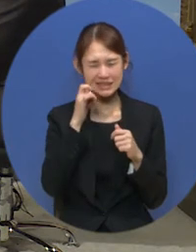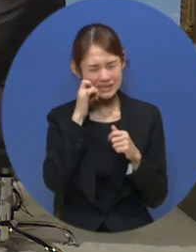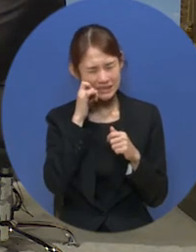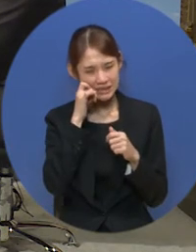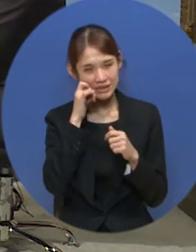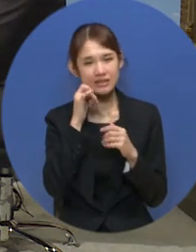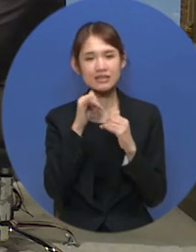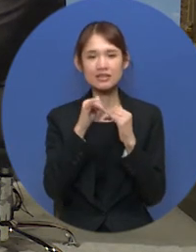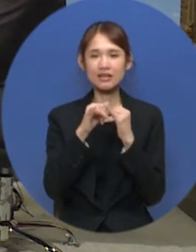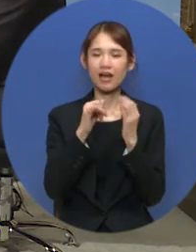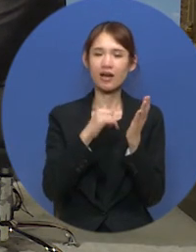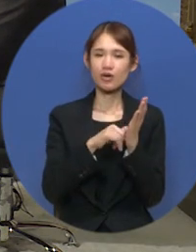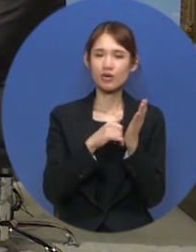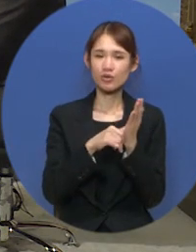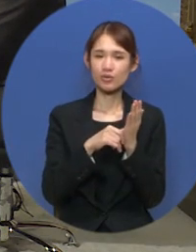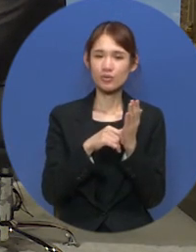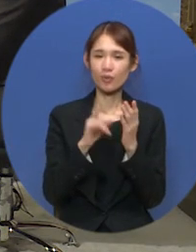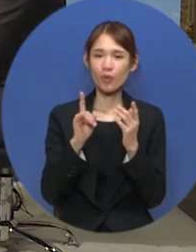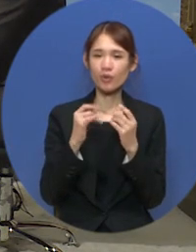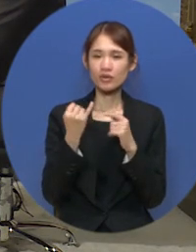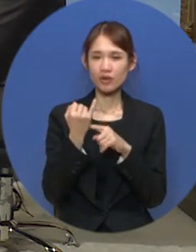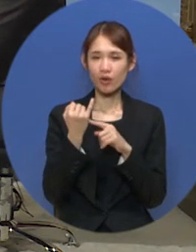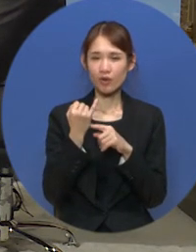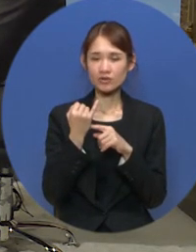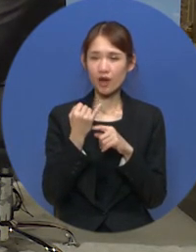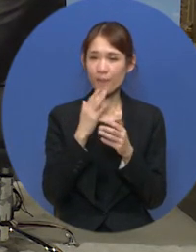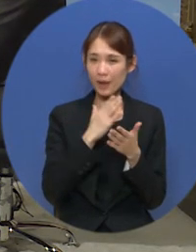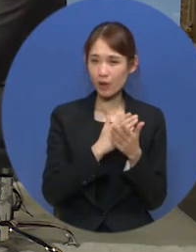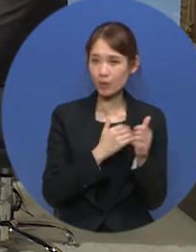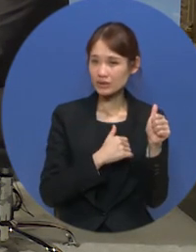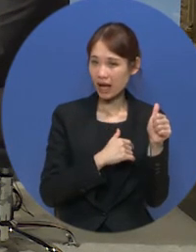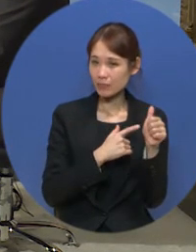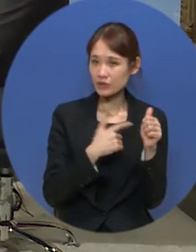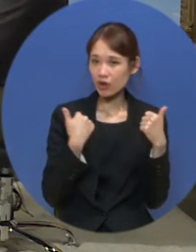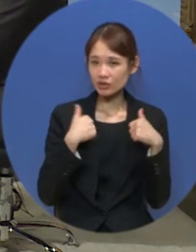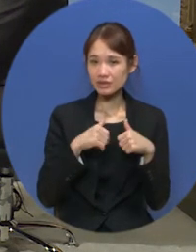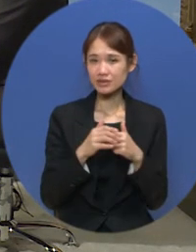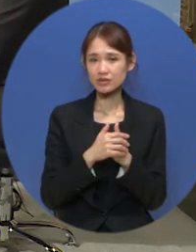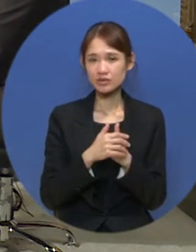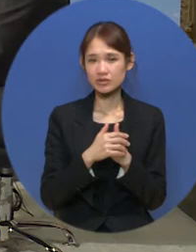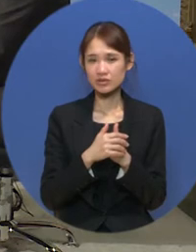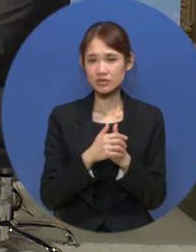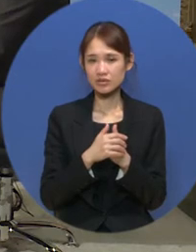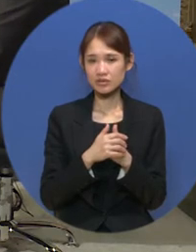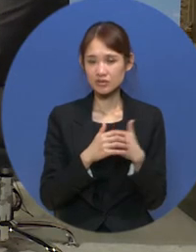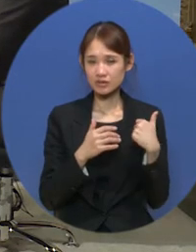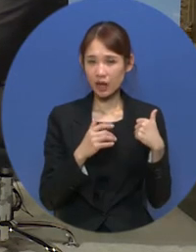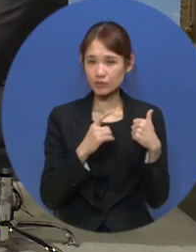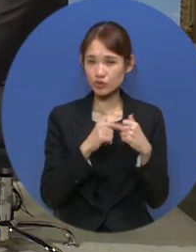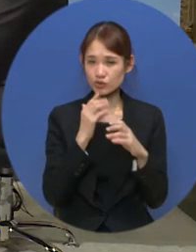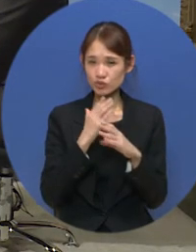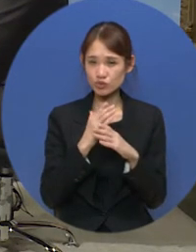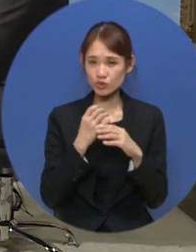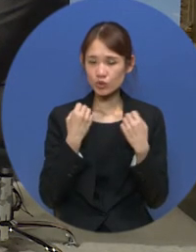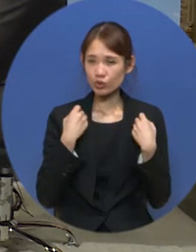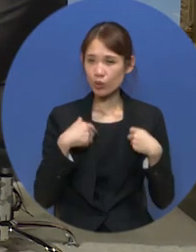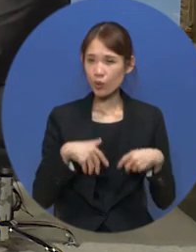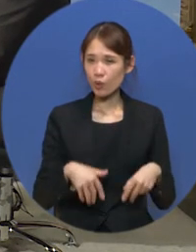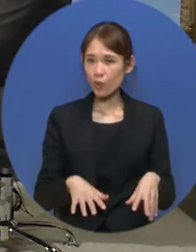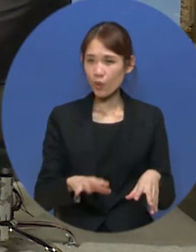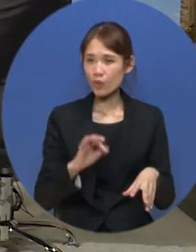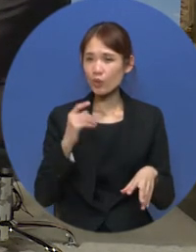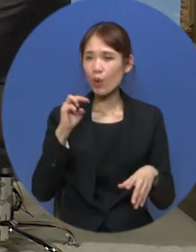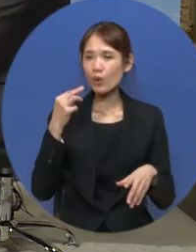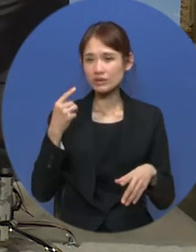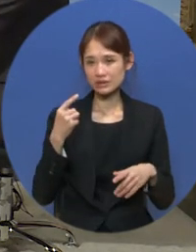상품이 있는데요. 네, 여성의 의류는 아니고 남성분인데 네. 우리가 이제 남성분들 중에서도 롱코트를 입고 싶어